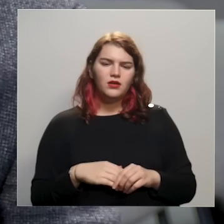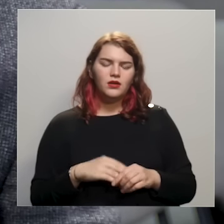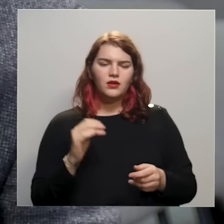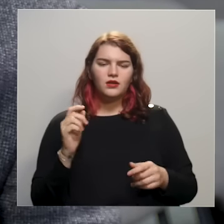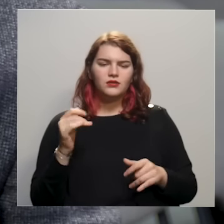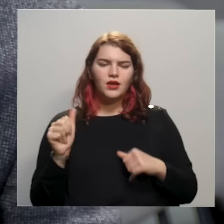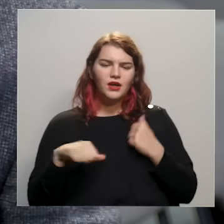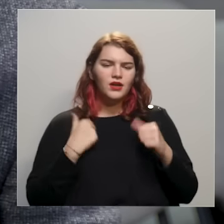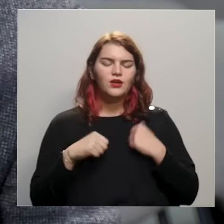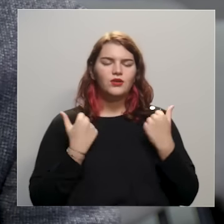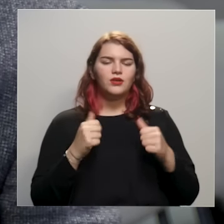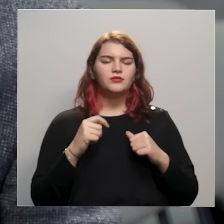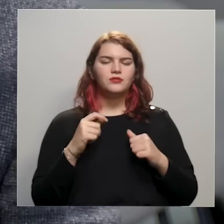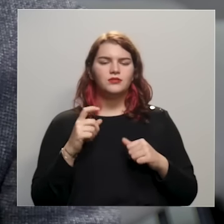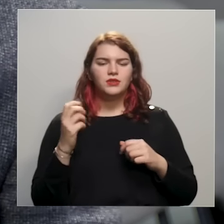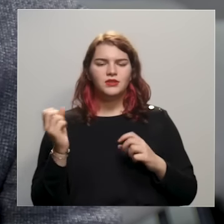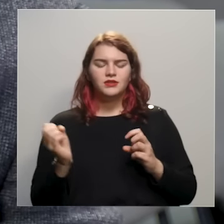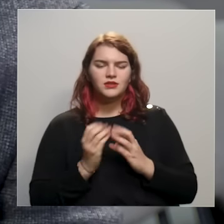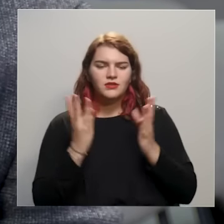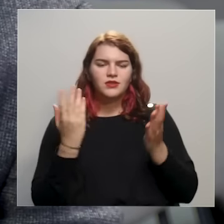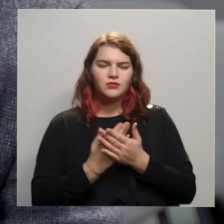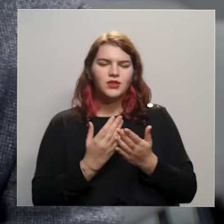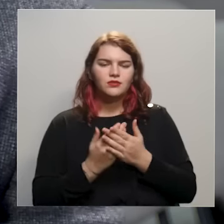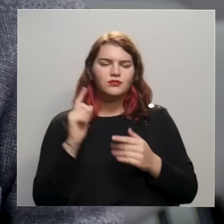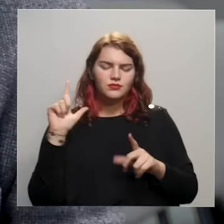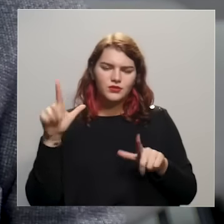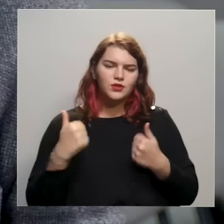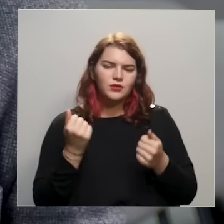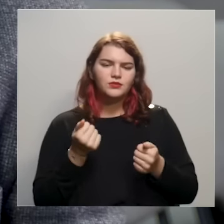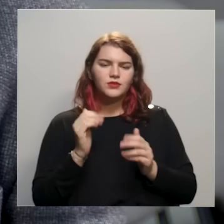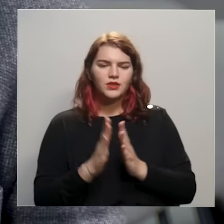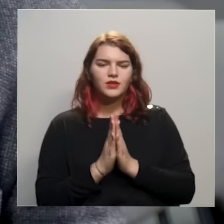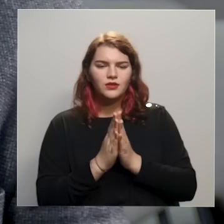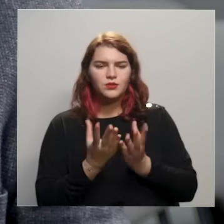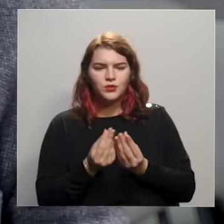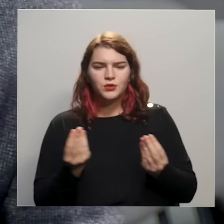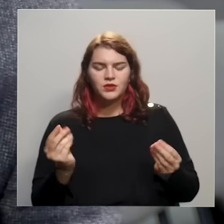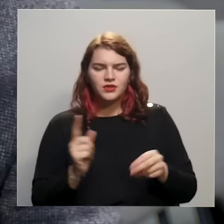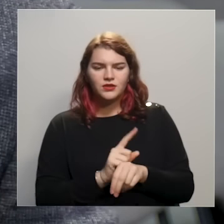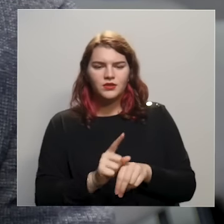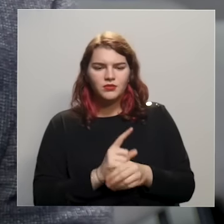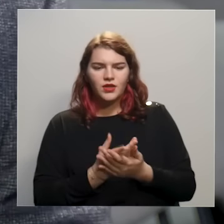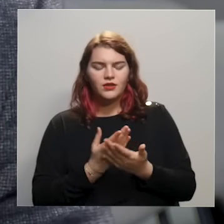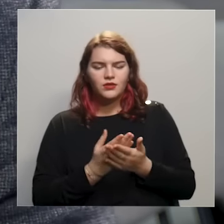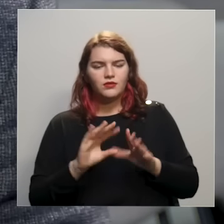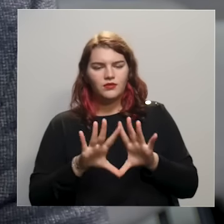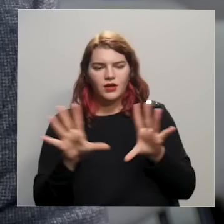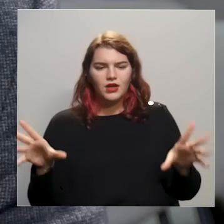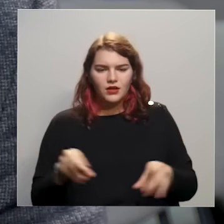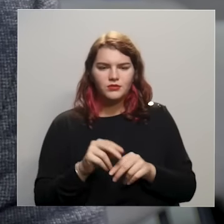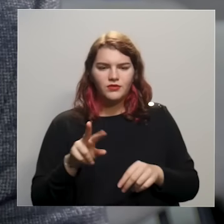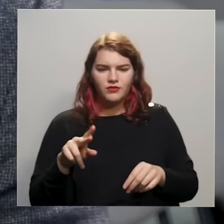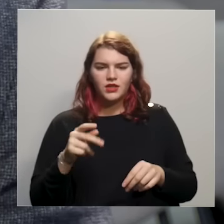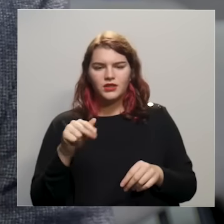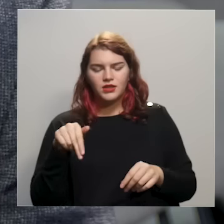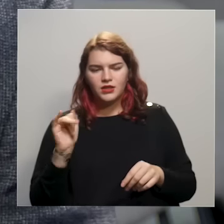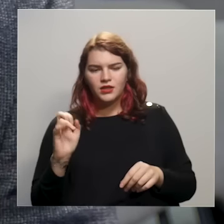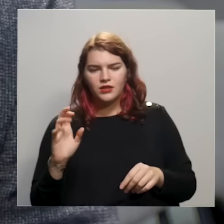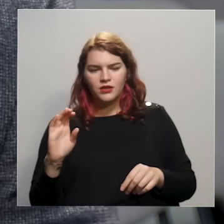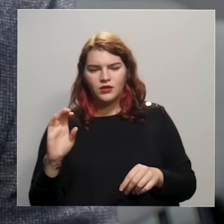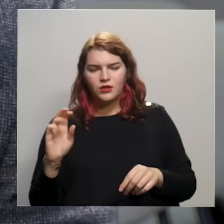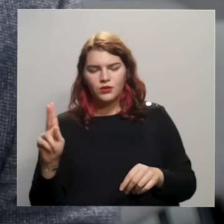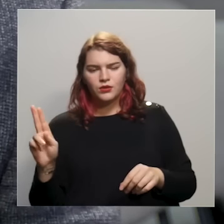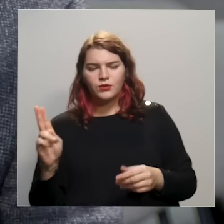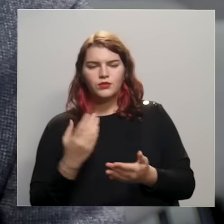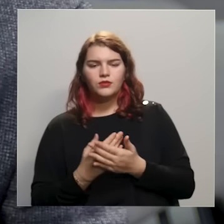Aleluia! Slăvit să fie Domnul, cum striga el. Ne rugăm de multă vreme pentru familia fratelui Nicu,